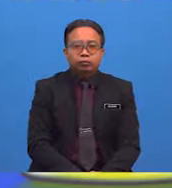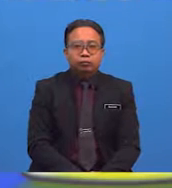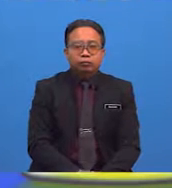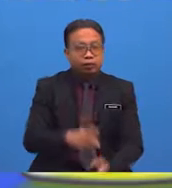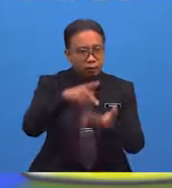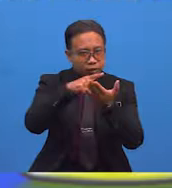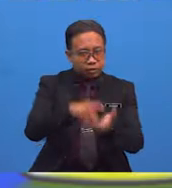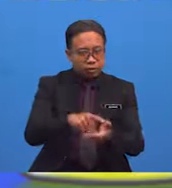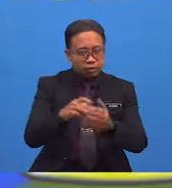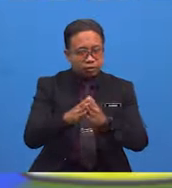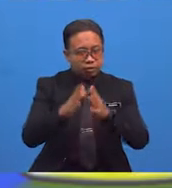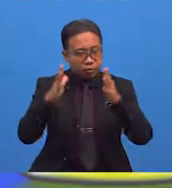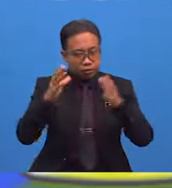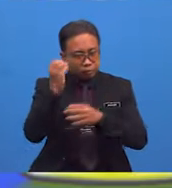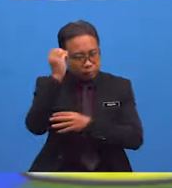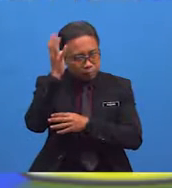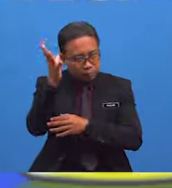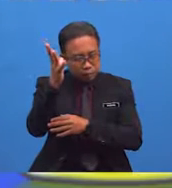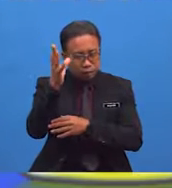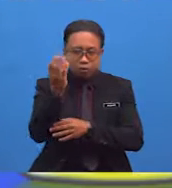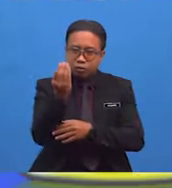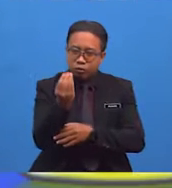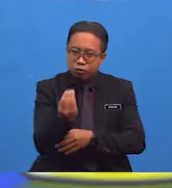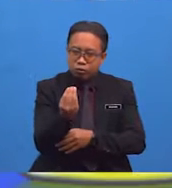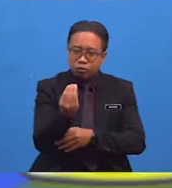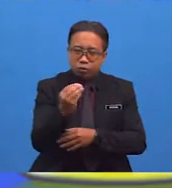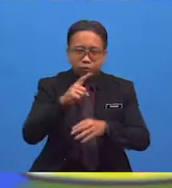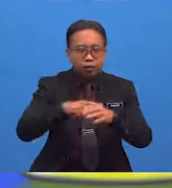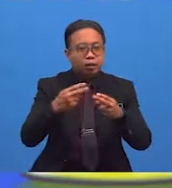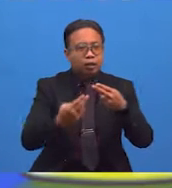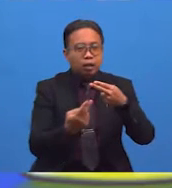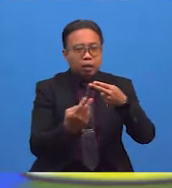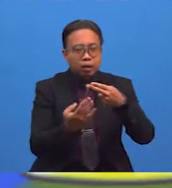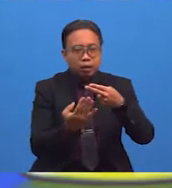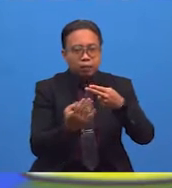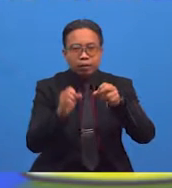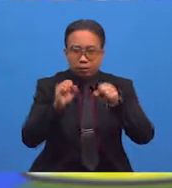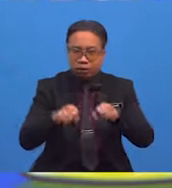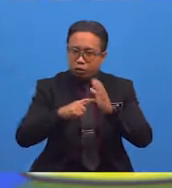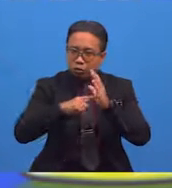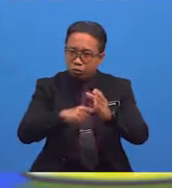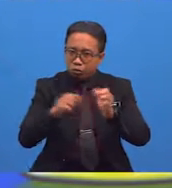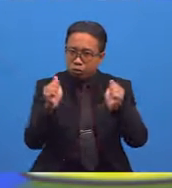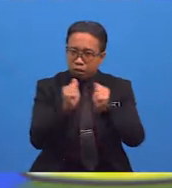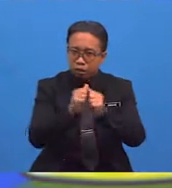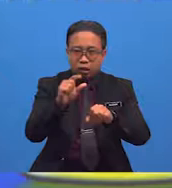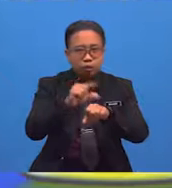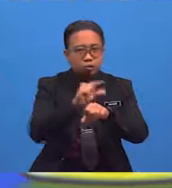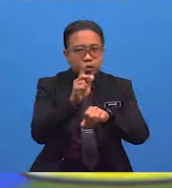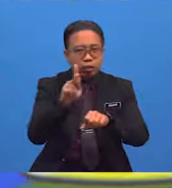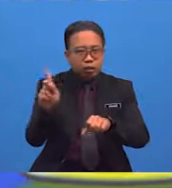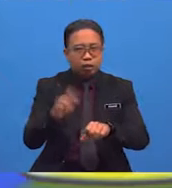Kesan pengembangan dan pengecutan oleh haba ke atas pepejal dapat juga ditunjukkan dengan